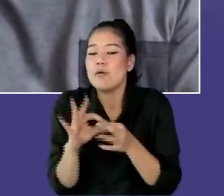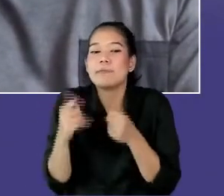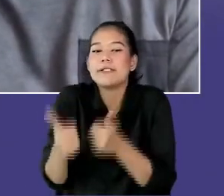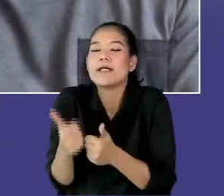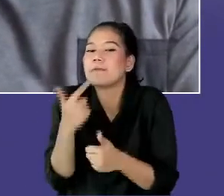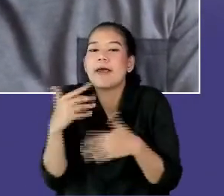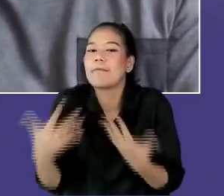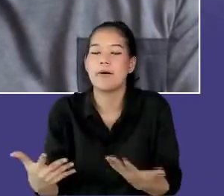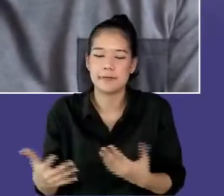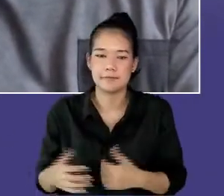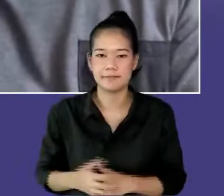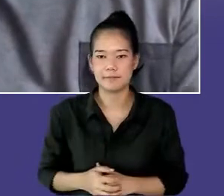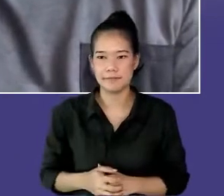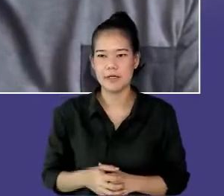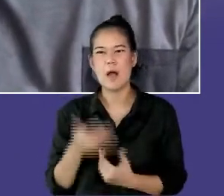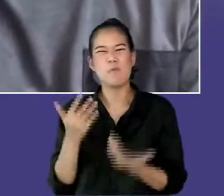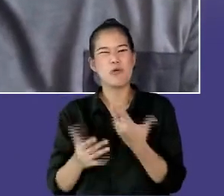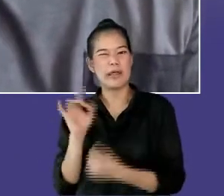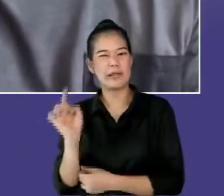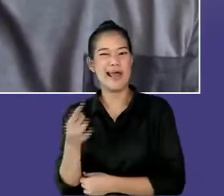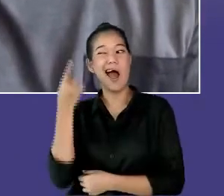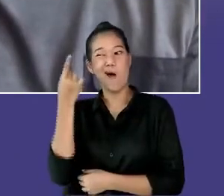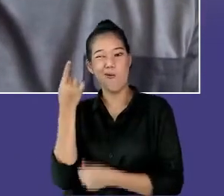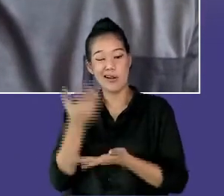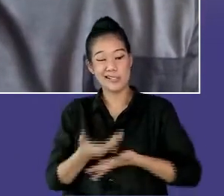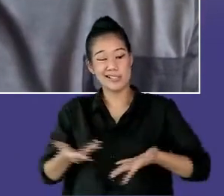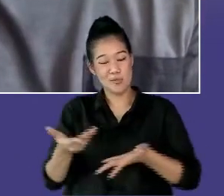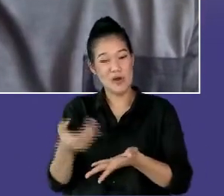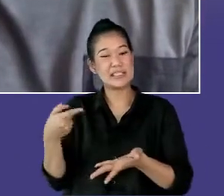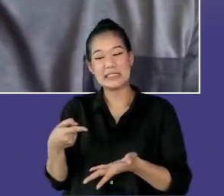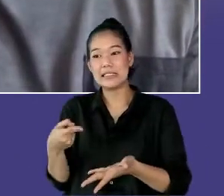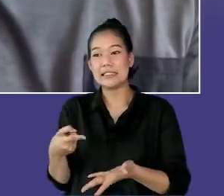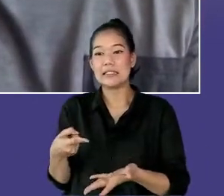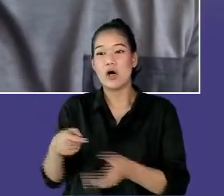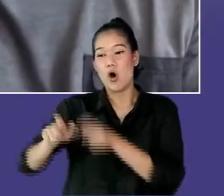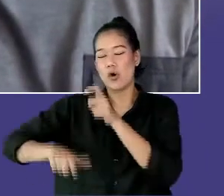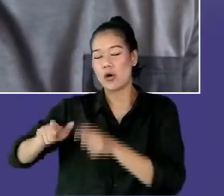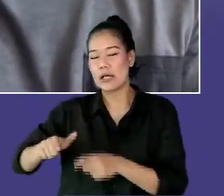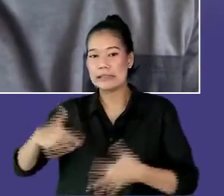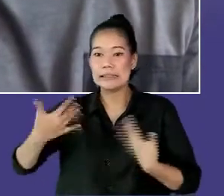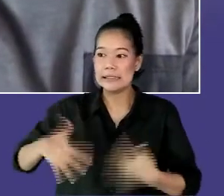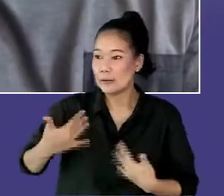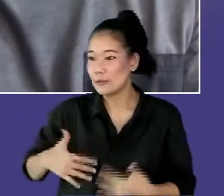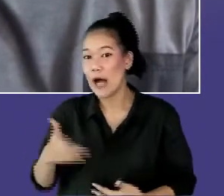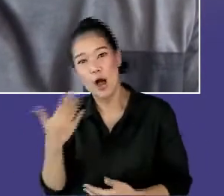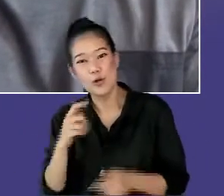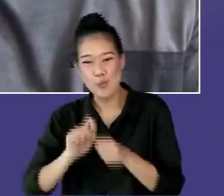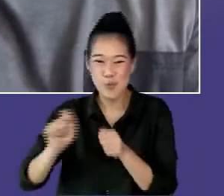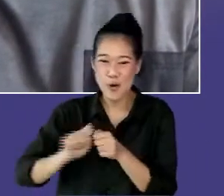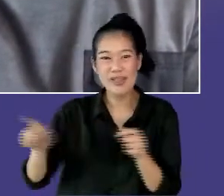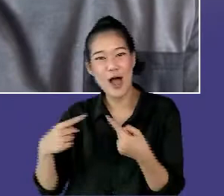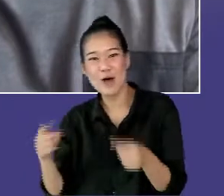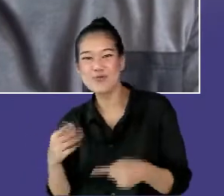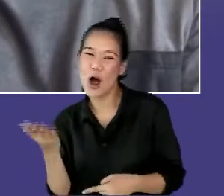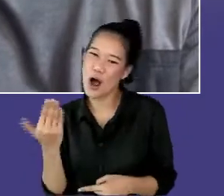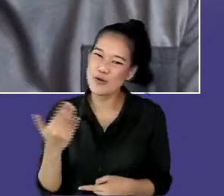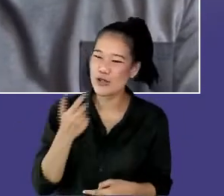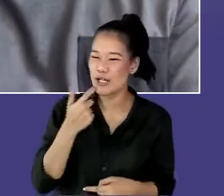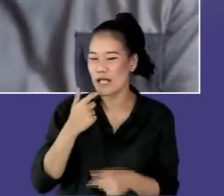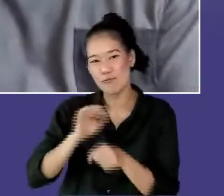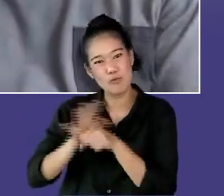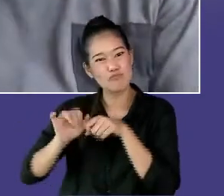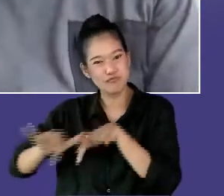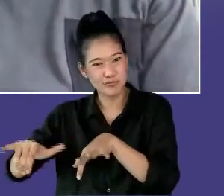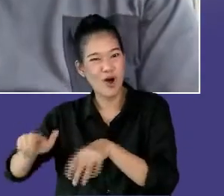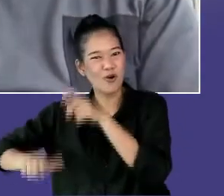Kira-kira seperti apa sih, kalau mungkin di awal pandemi mungkin rasa excited tentang yuk bikin lagu tentang pandemi ini,